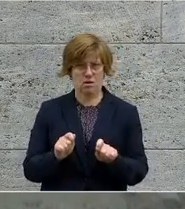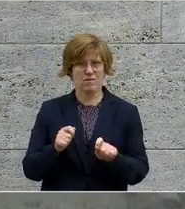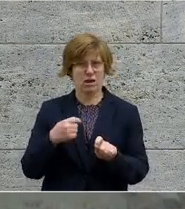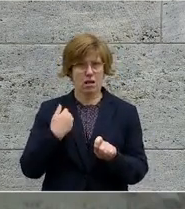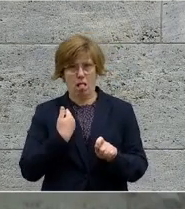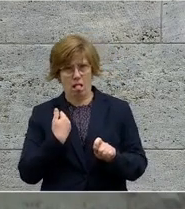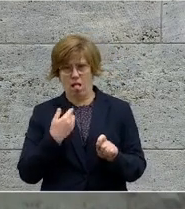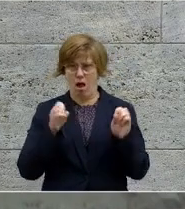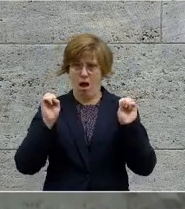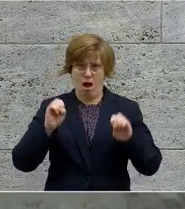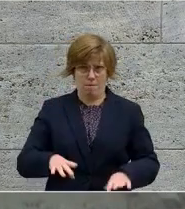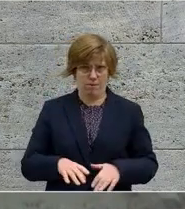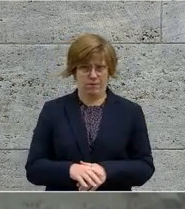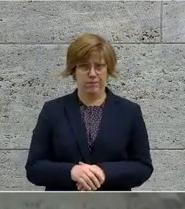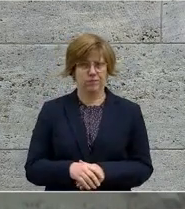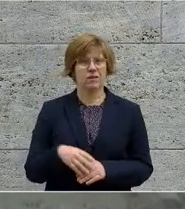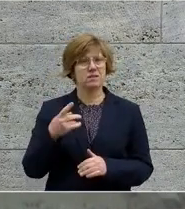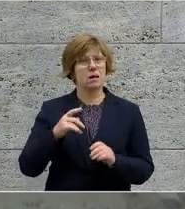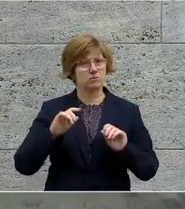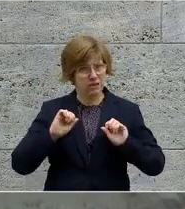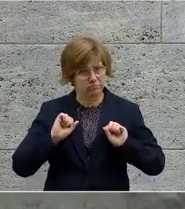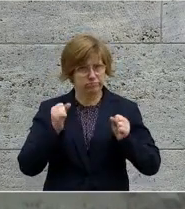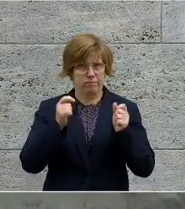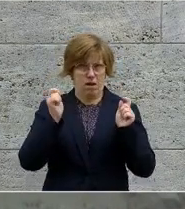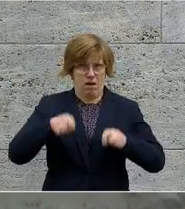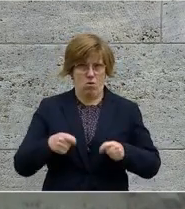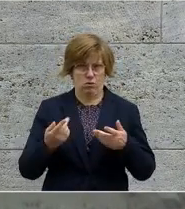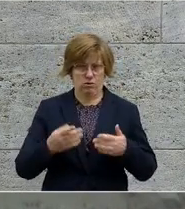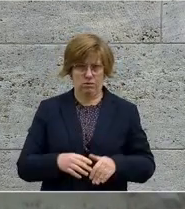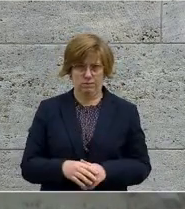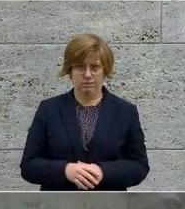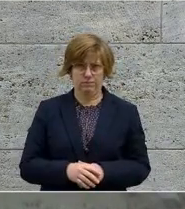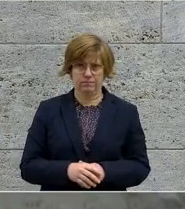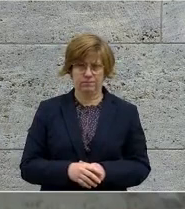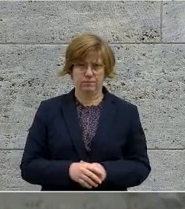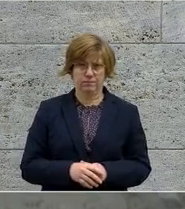letzte Zweifel. Und sie schritten zur Tat.